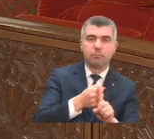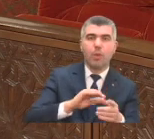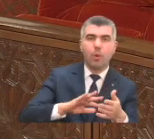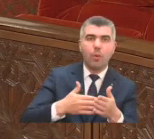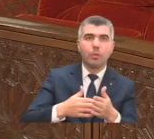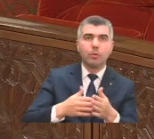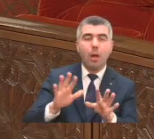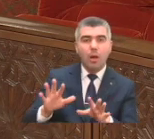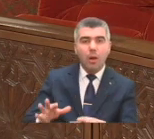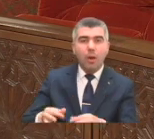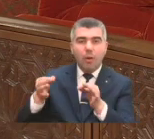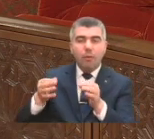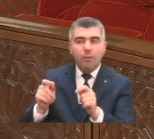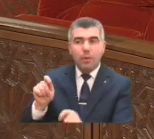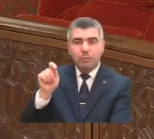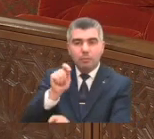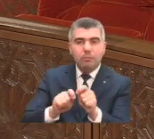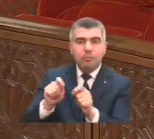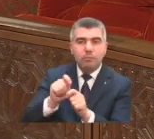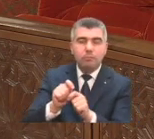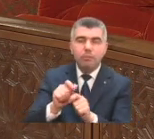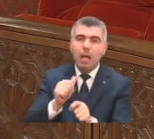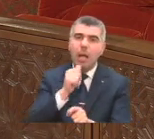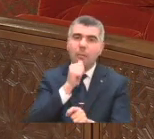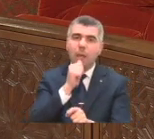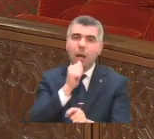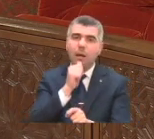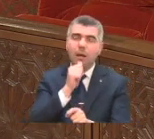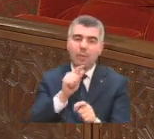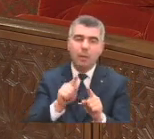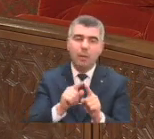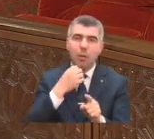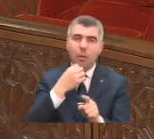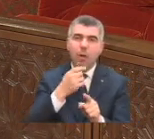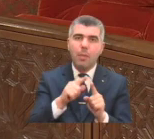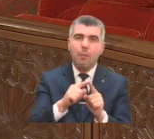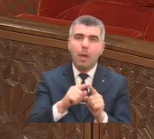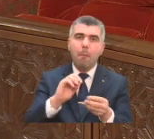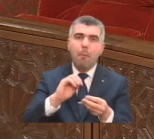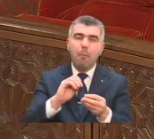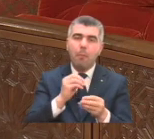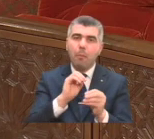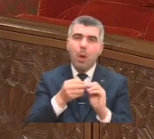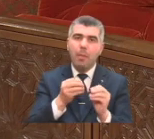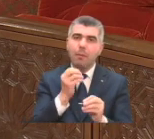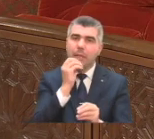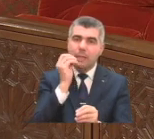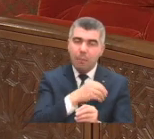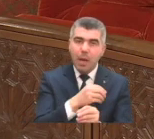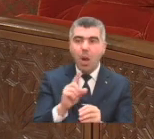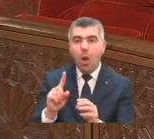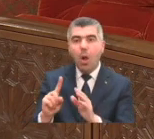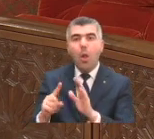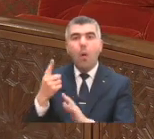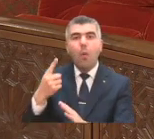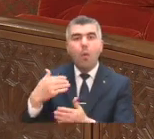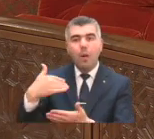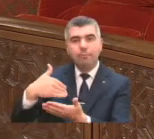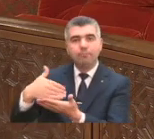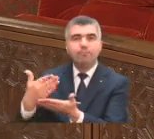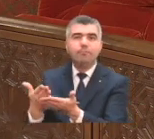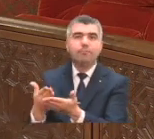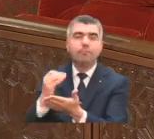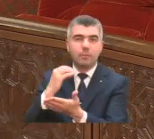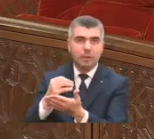الانتقائي للنفايات عند المصدر، لو سيليكسيون بي فلو، وتعزيز تثمين الطاقي للنفايات.